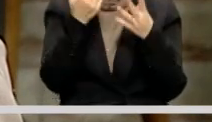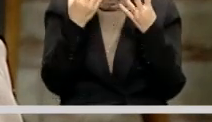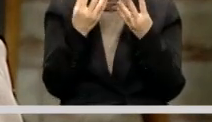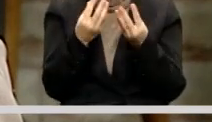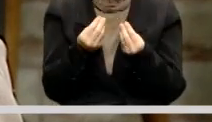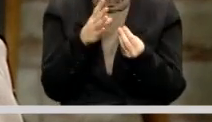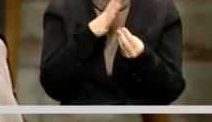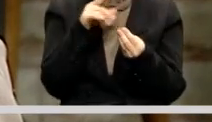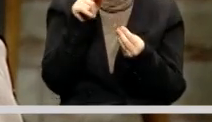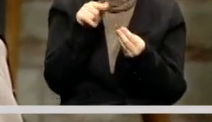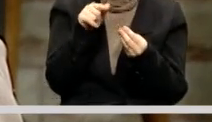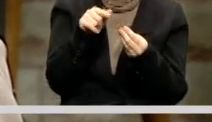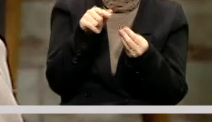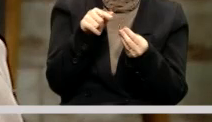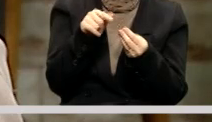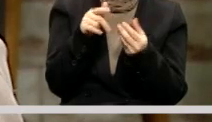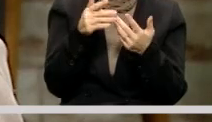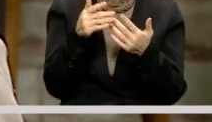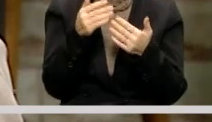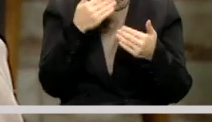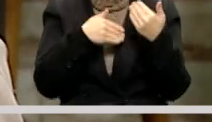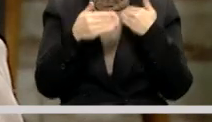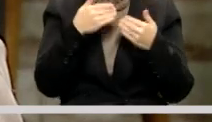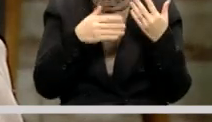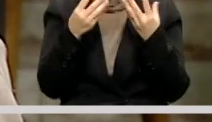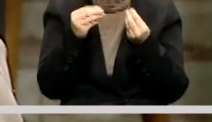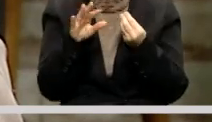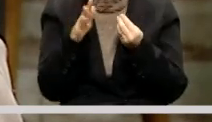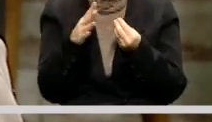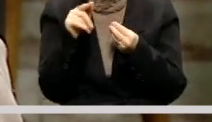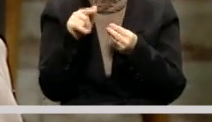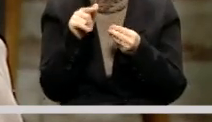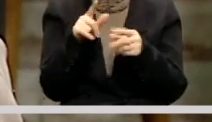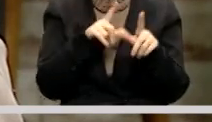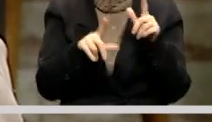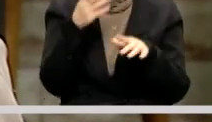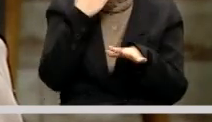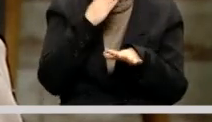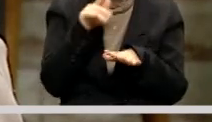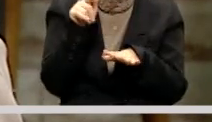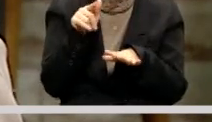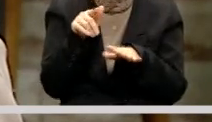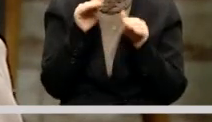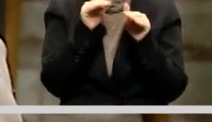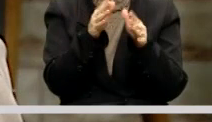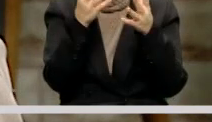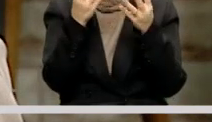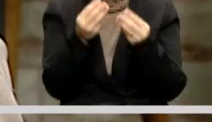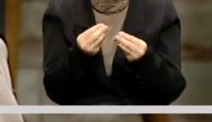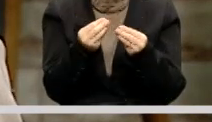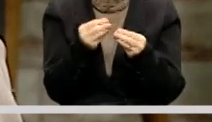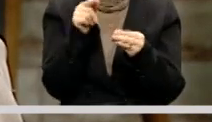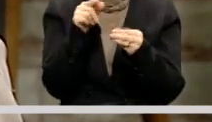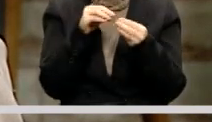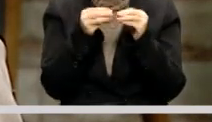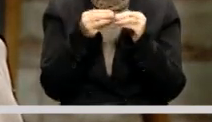için gerekirse cerrahi tedaviler, eğer cerrahi ihtiyacı yoksa da cihaz destekli tedavilerle sorun ortadan kalkabilir.